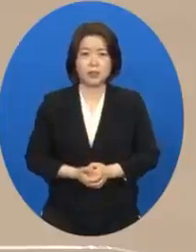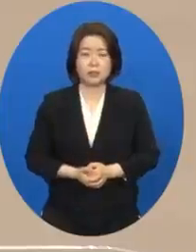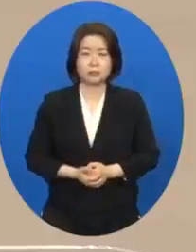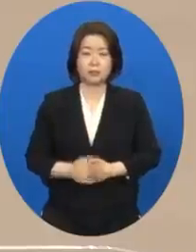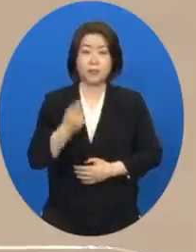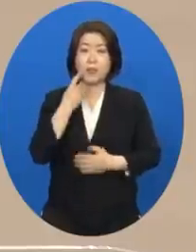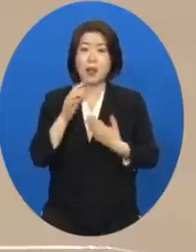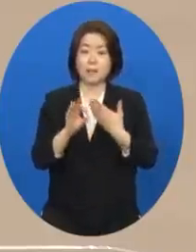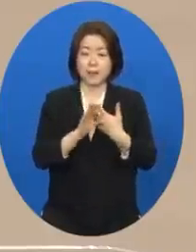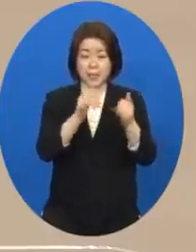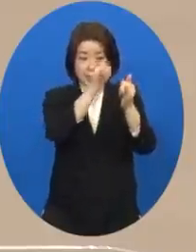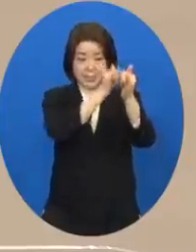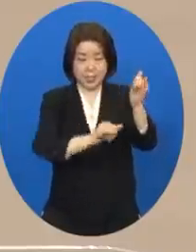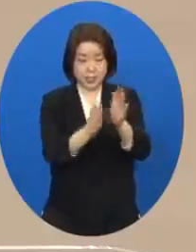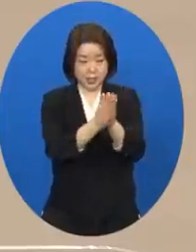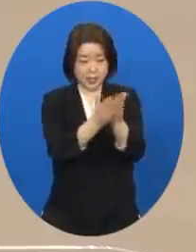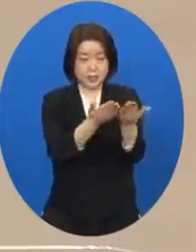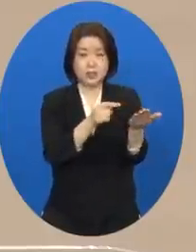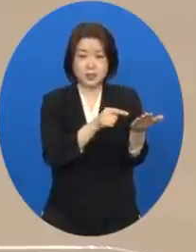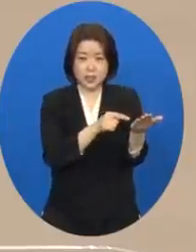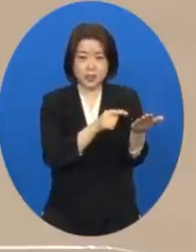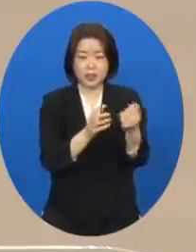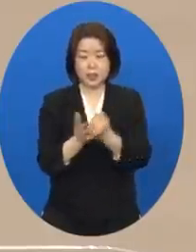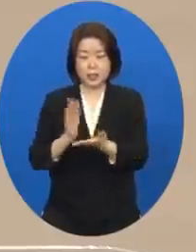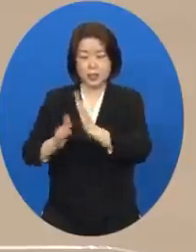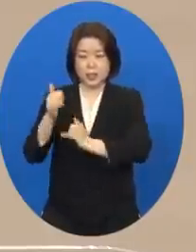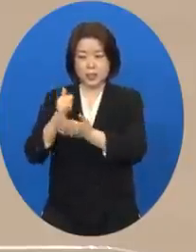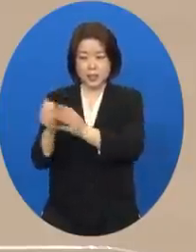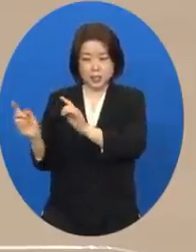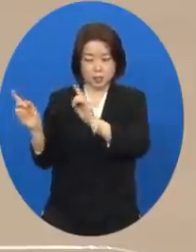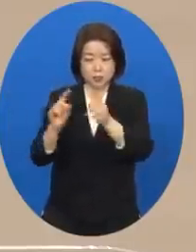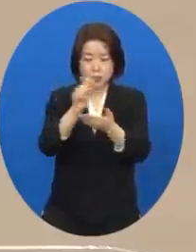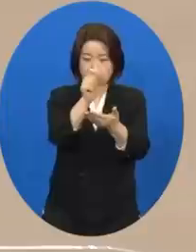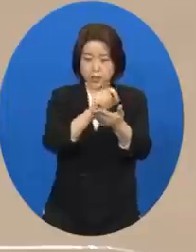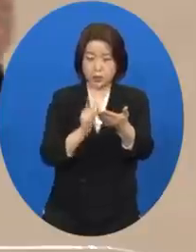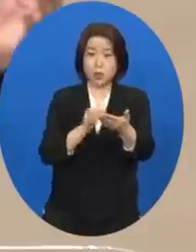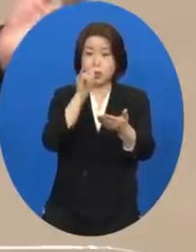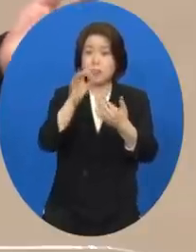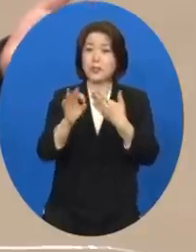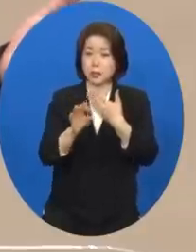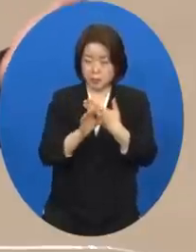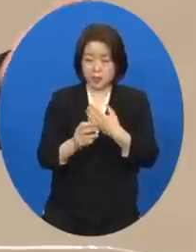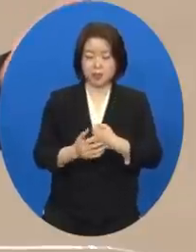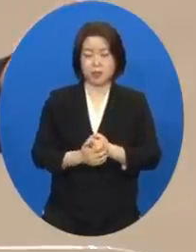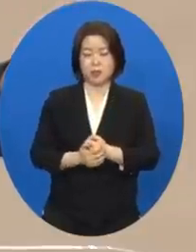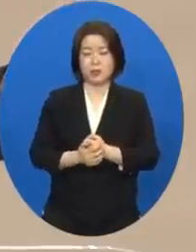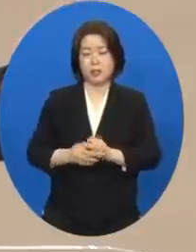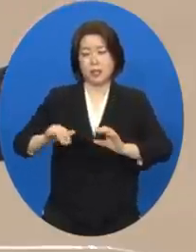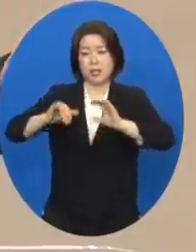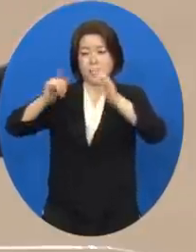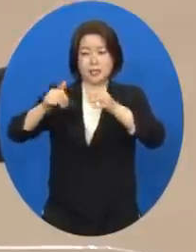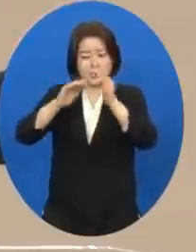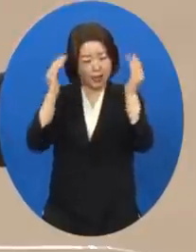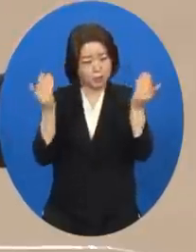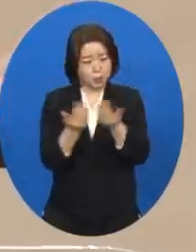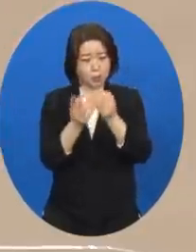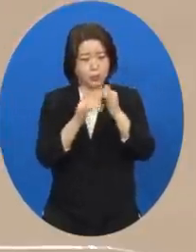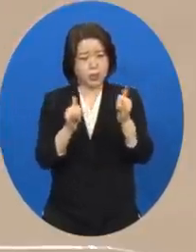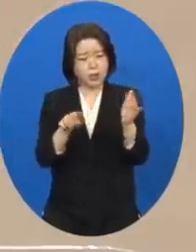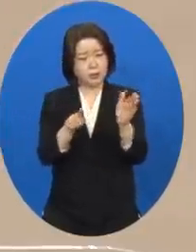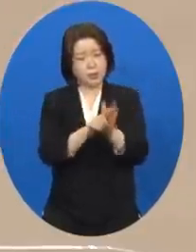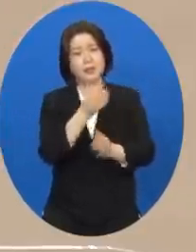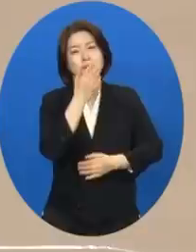만약에 역사책에 예수님의 부활을 기록해 쓰면 그러면 세상 모든 사람들이 다 믿을 수 있었을 텐데